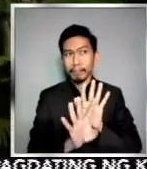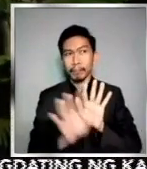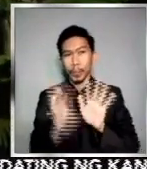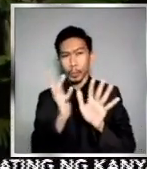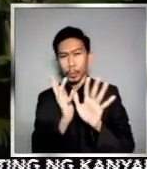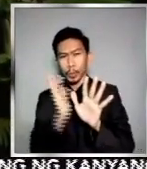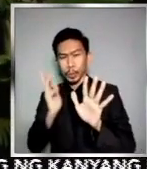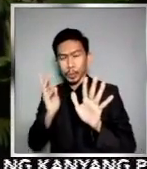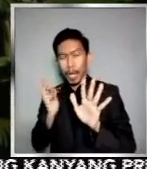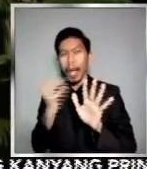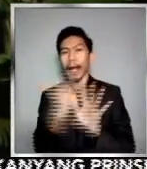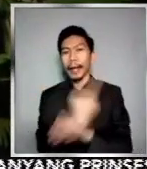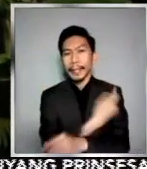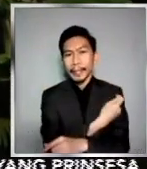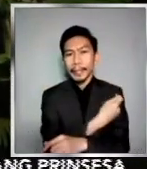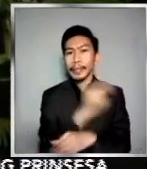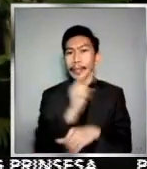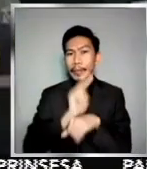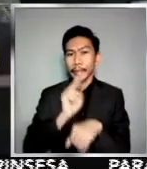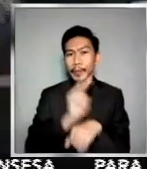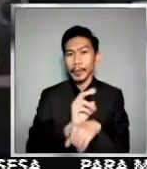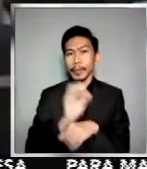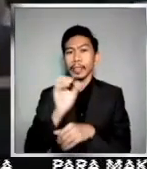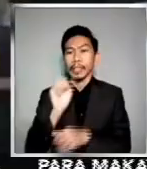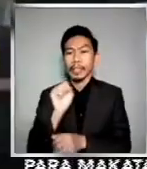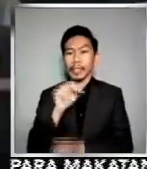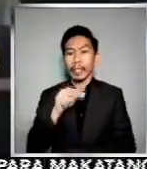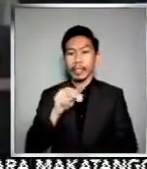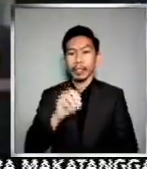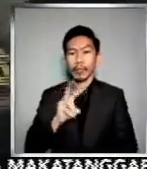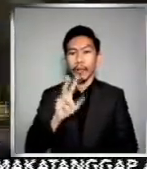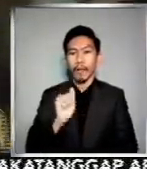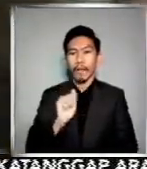ang CoronaVac ng Sinovac.